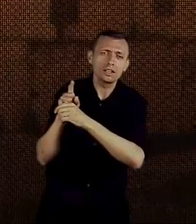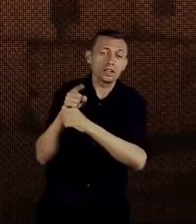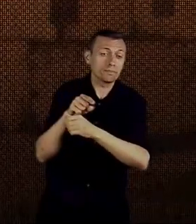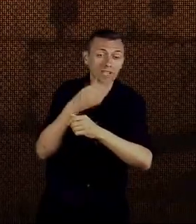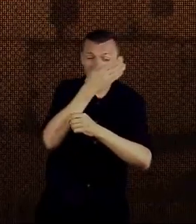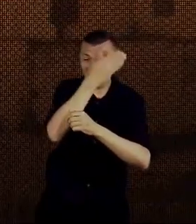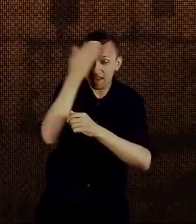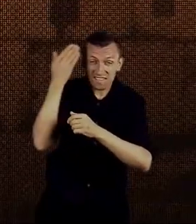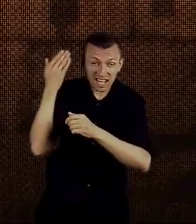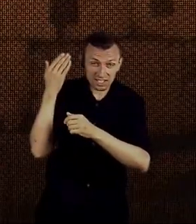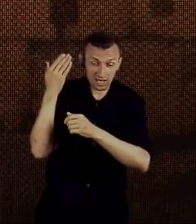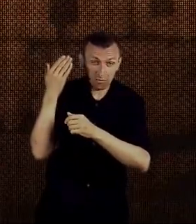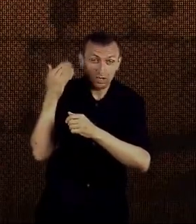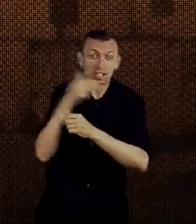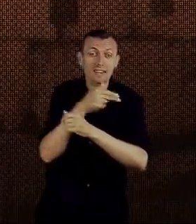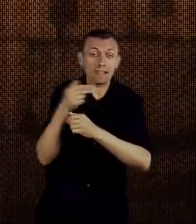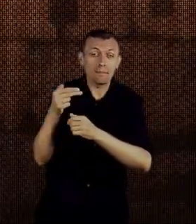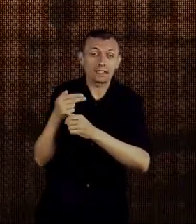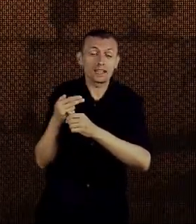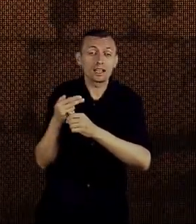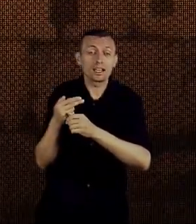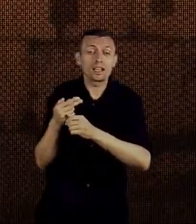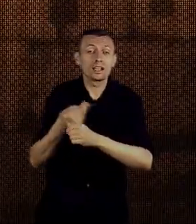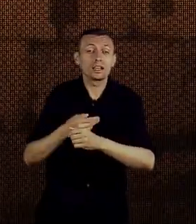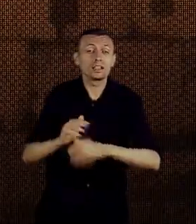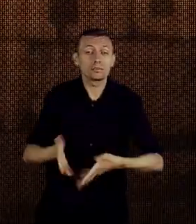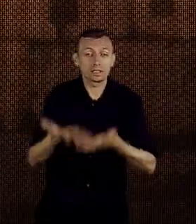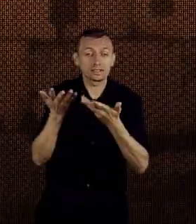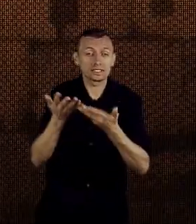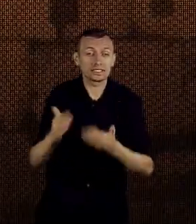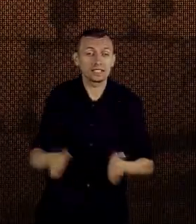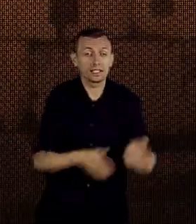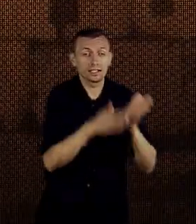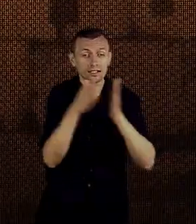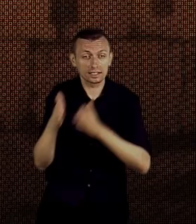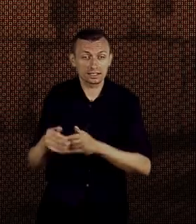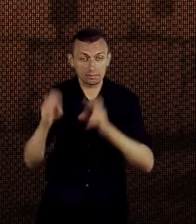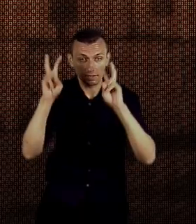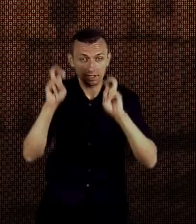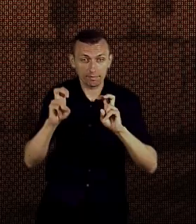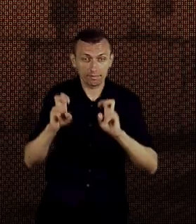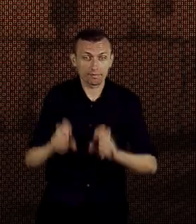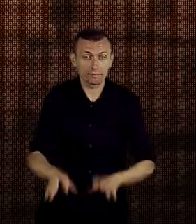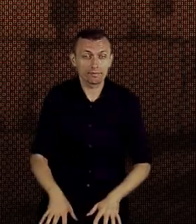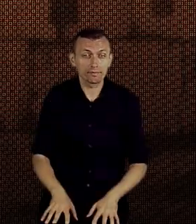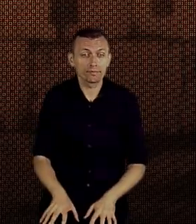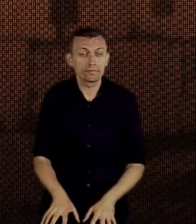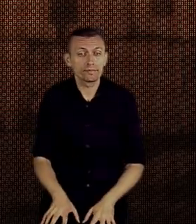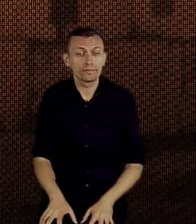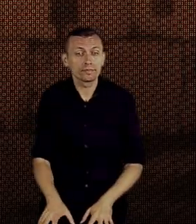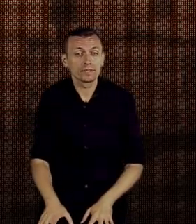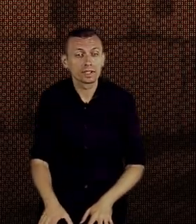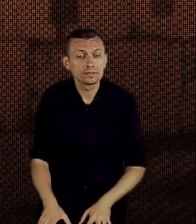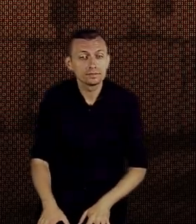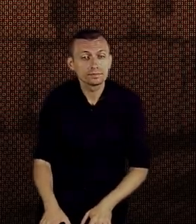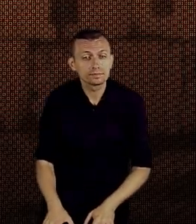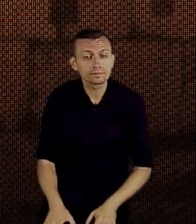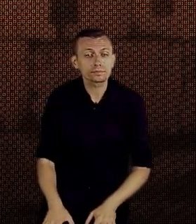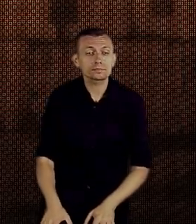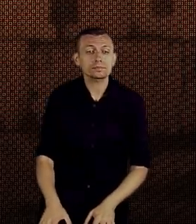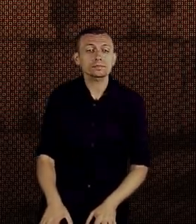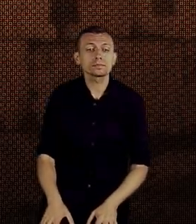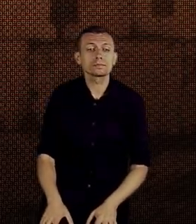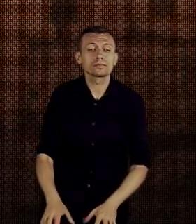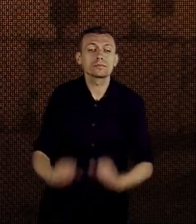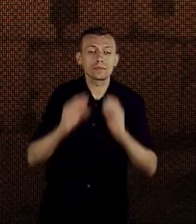doskonała, do udoskonalenia wiary. Posłuchajmy. Wiara współdziała z uczynkami Abrahama